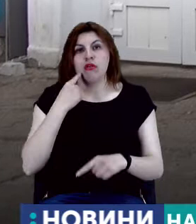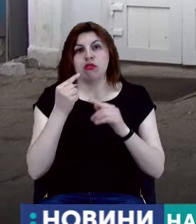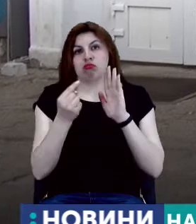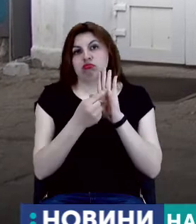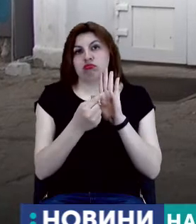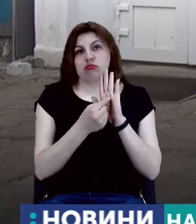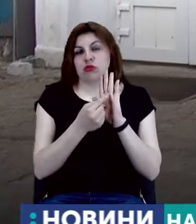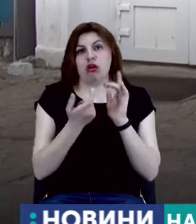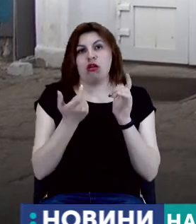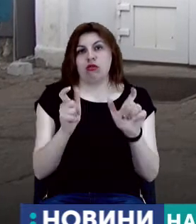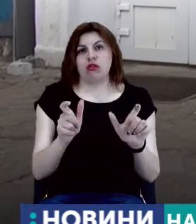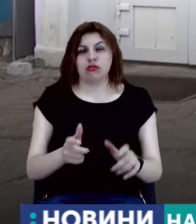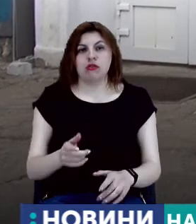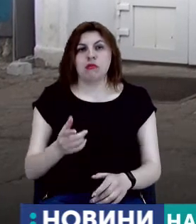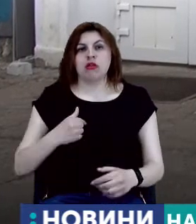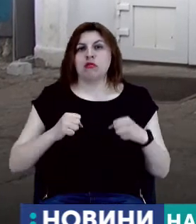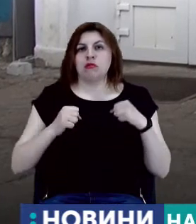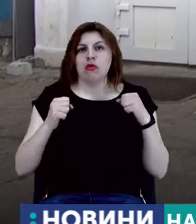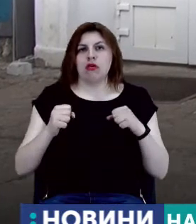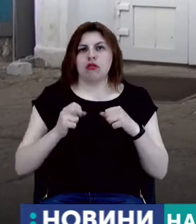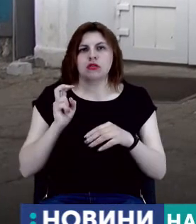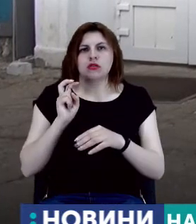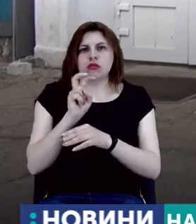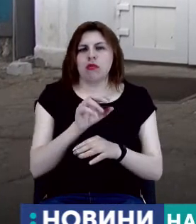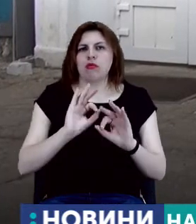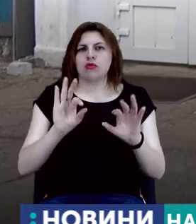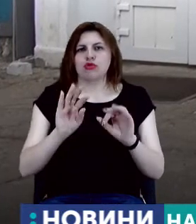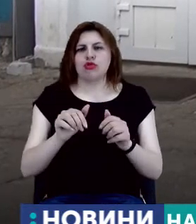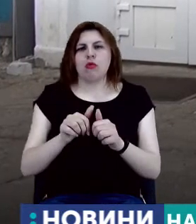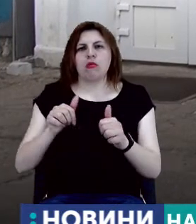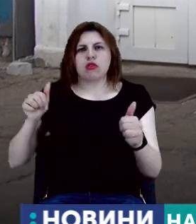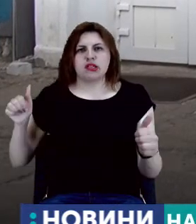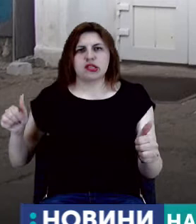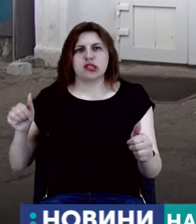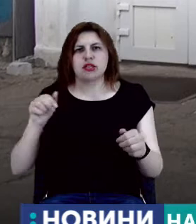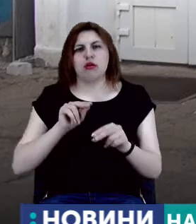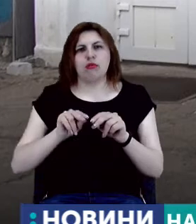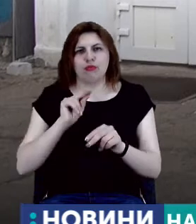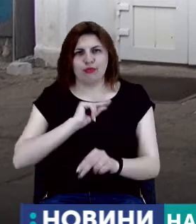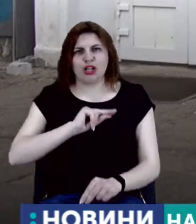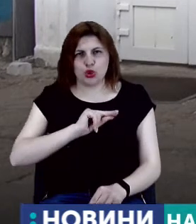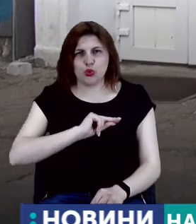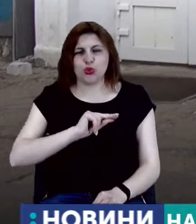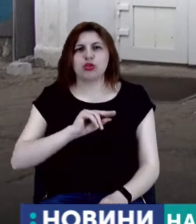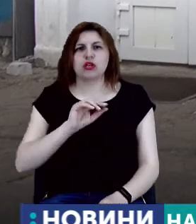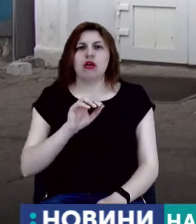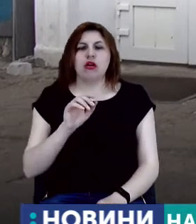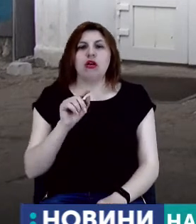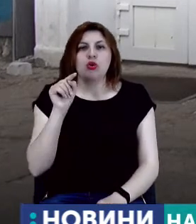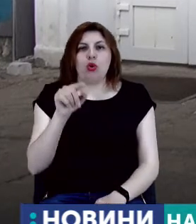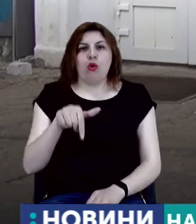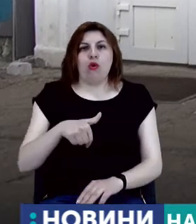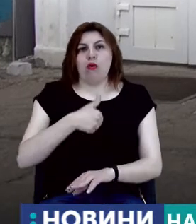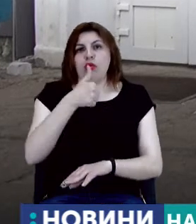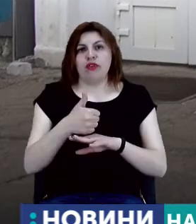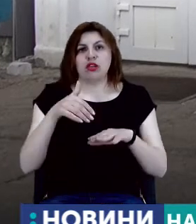намагалися зайти, нам пояснили те, що вони дистанційно працюють. Однак ТВО голови на місці, який